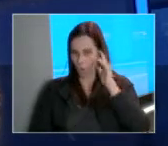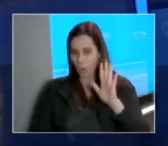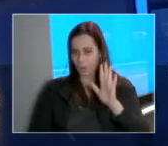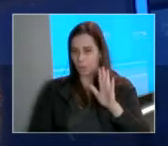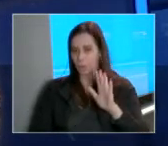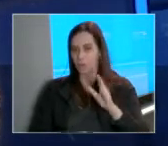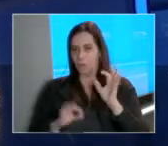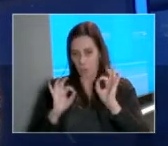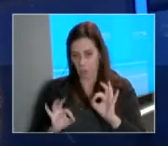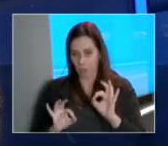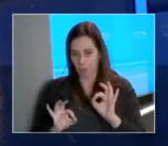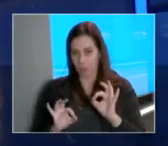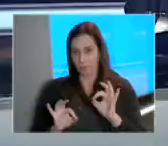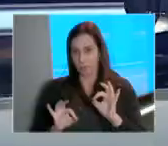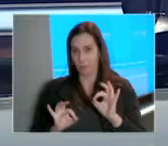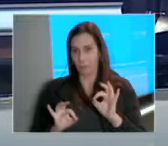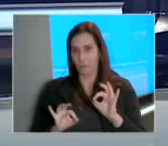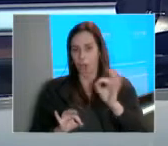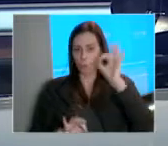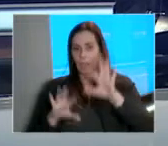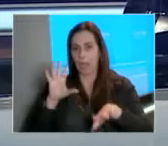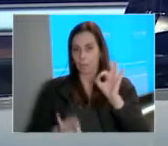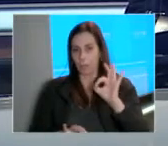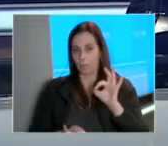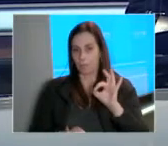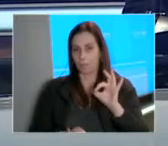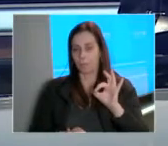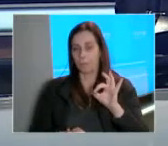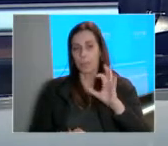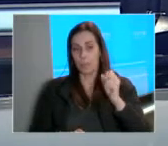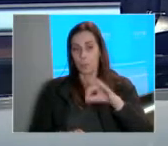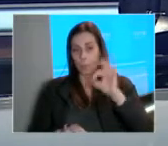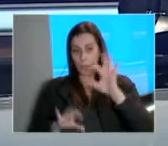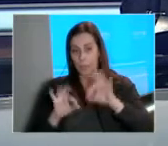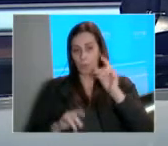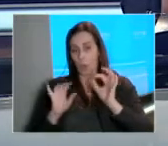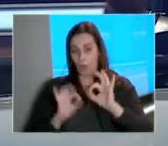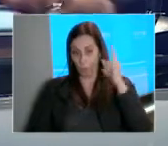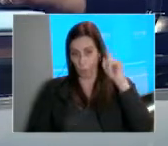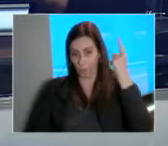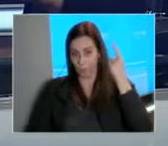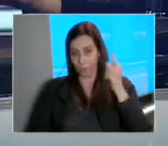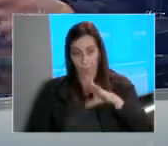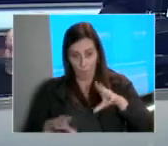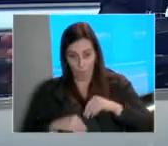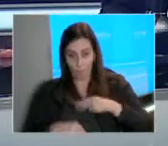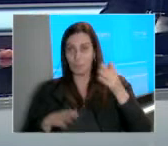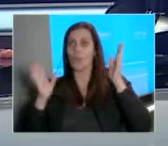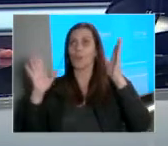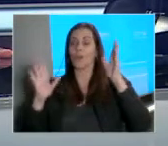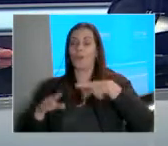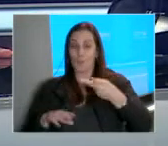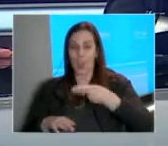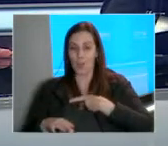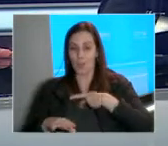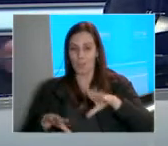אני חושבת שהמהות היא באמת אחוזי הצבעה. זאת אומרת, אם יהיו אחוזי הצבעה גבוהים... אנחנו מסכימים סוף סוף, זה לא יומן. ממש.